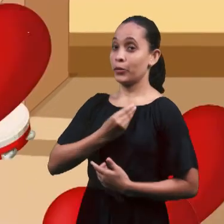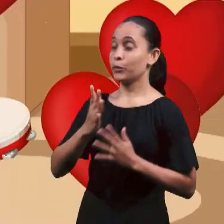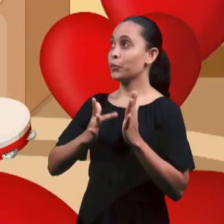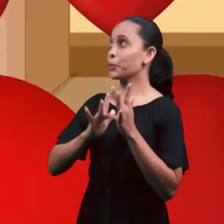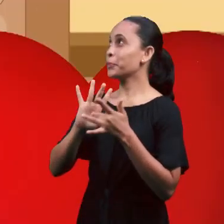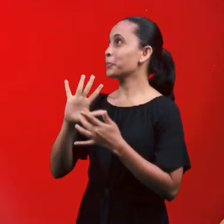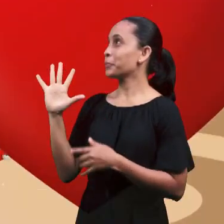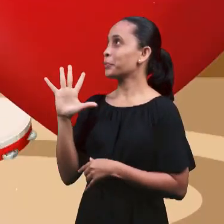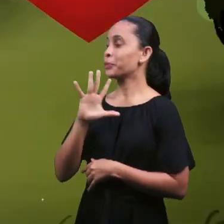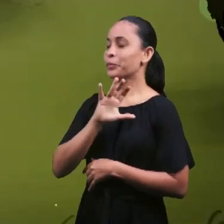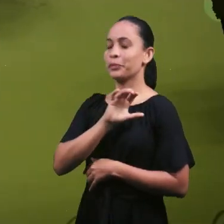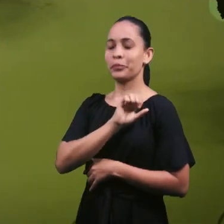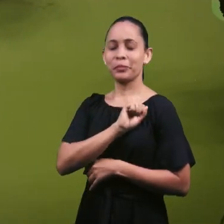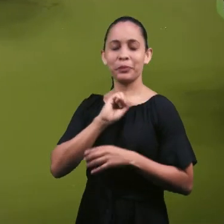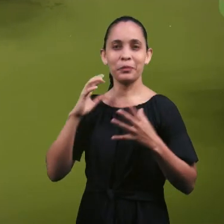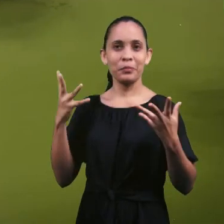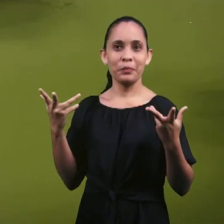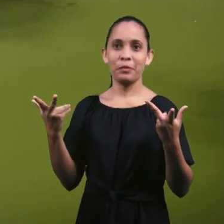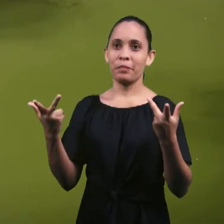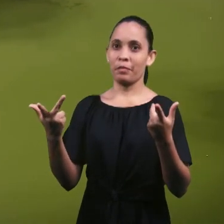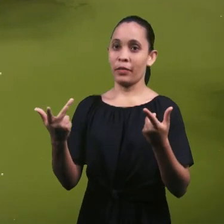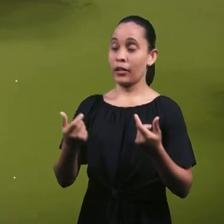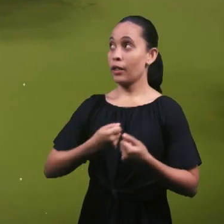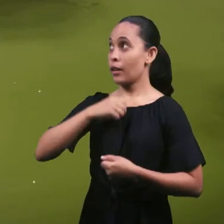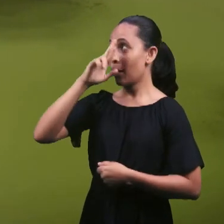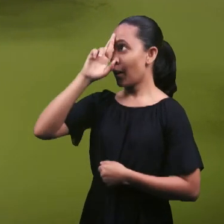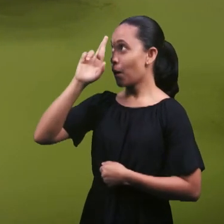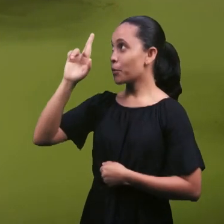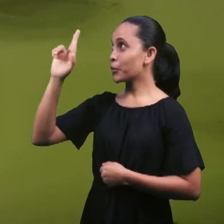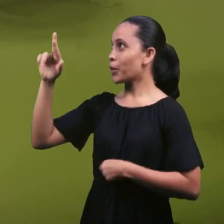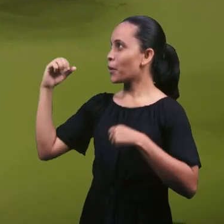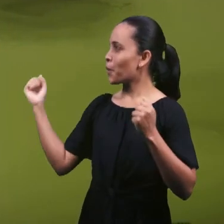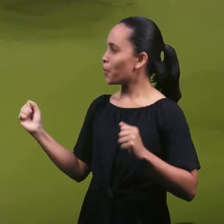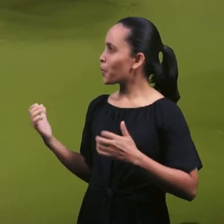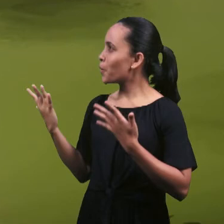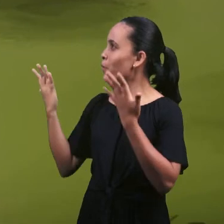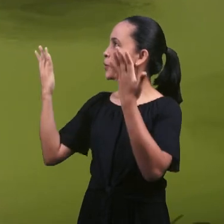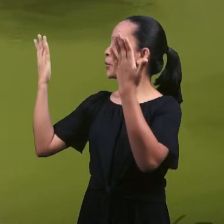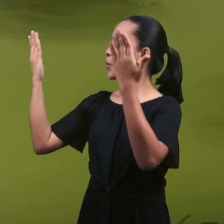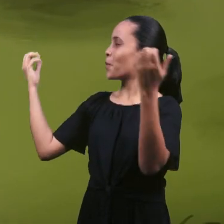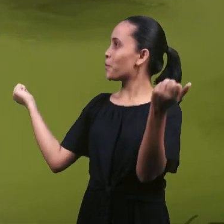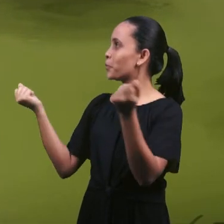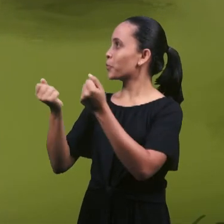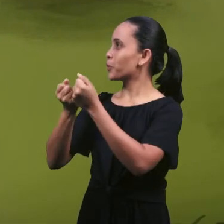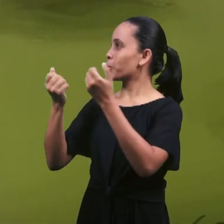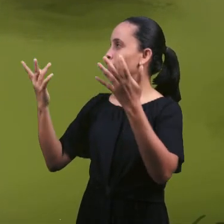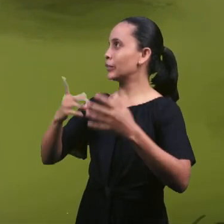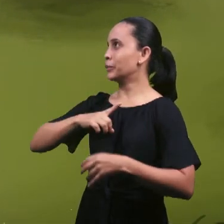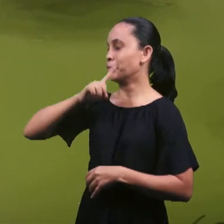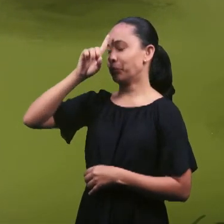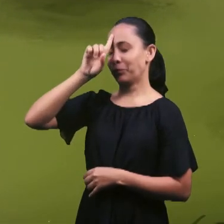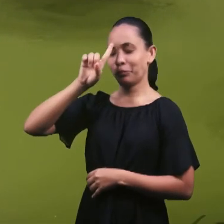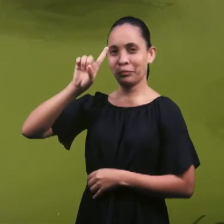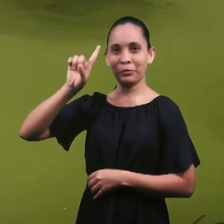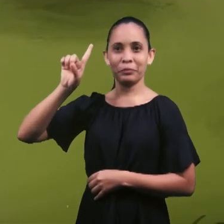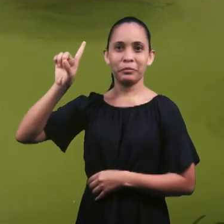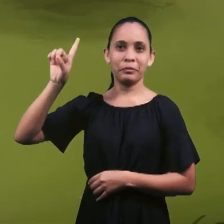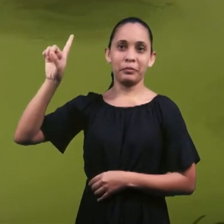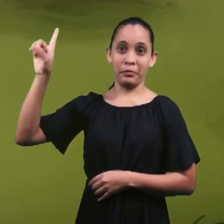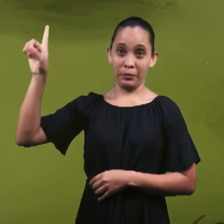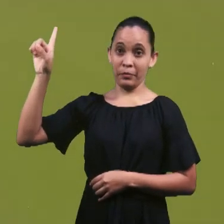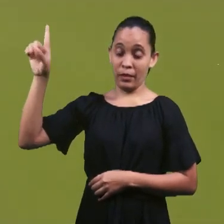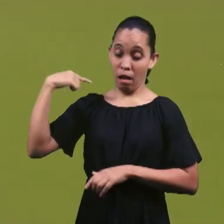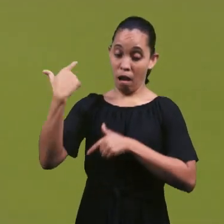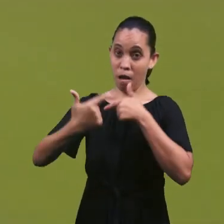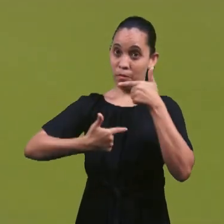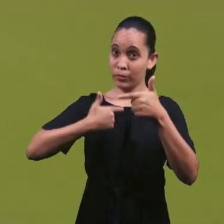grande amor. A ti eu renderei toda glória e louvor. Aqui trabalharei